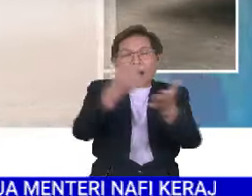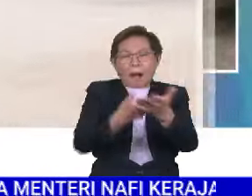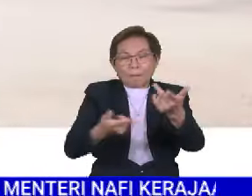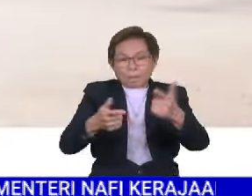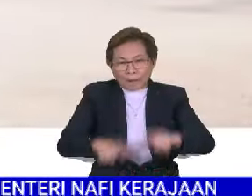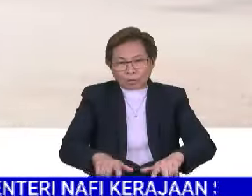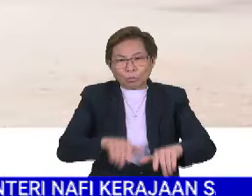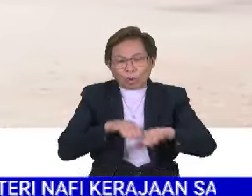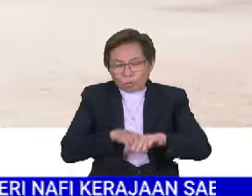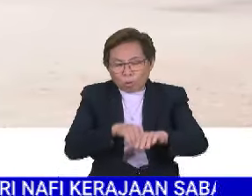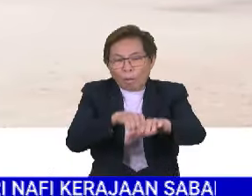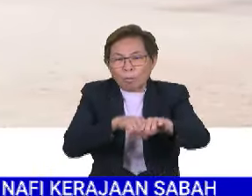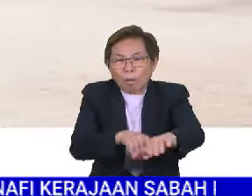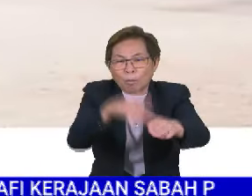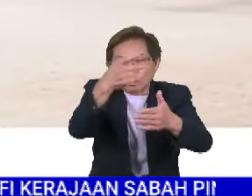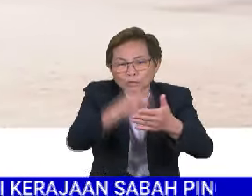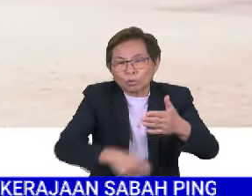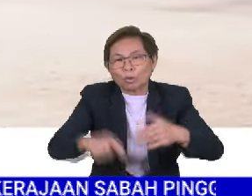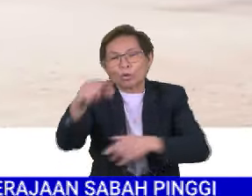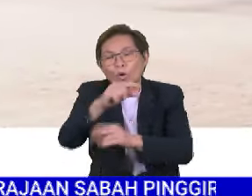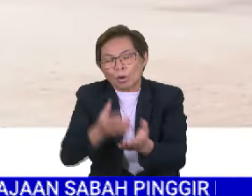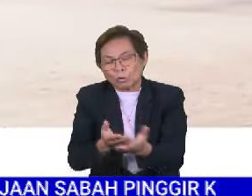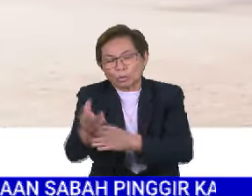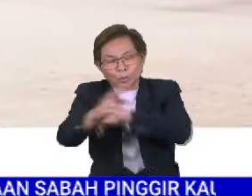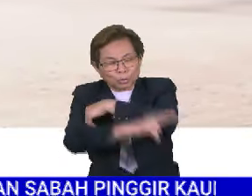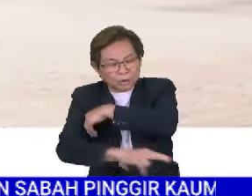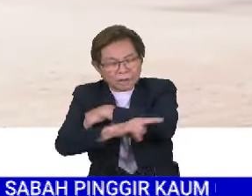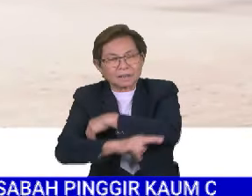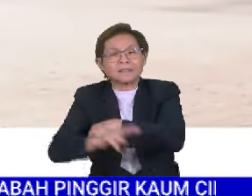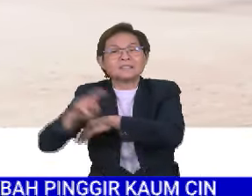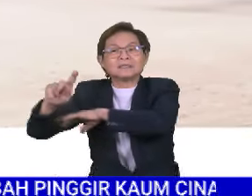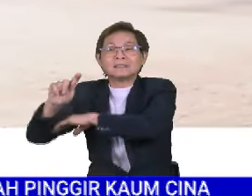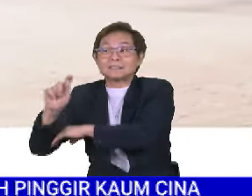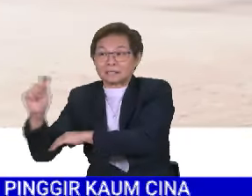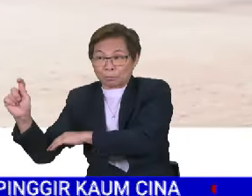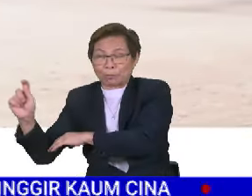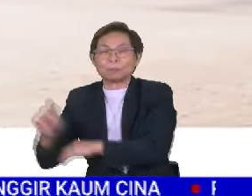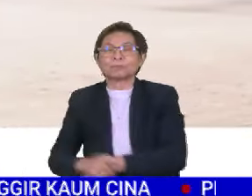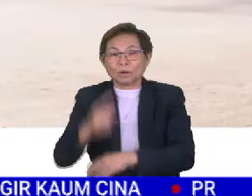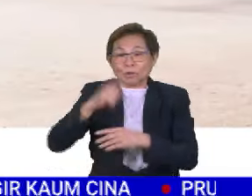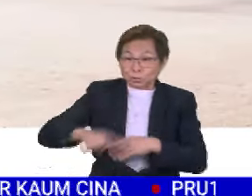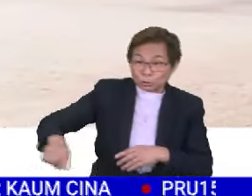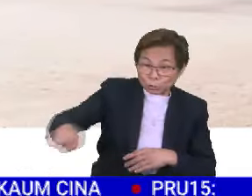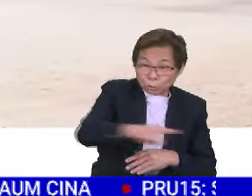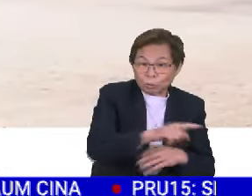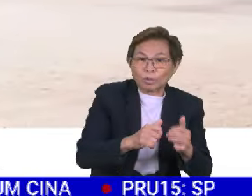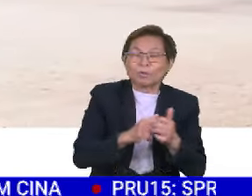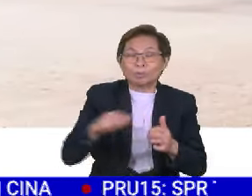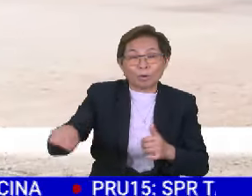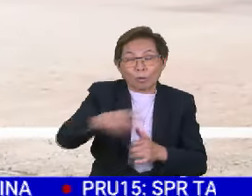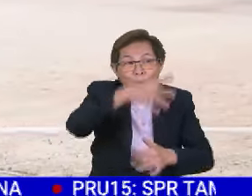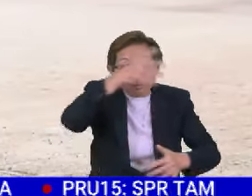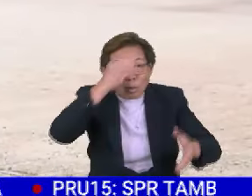perkembangan terkini aliran trafik Plaza Tol Gombak menuju ke negeri-negeri di Pantai Timur. Dan anda juga boleh mengikuti